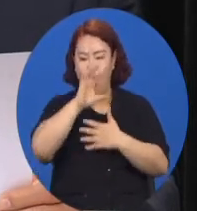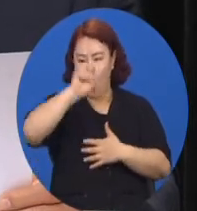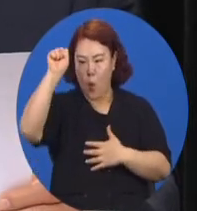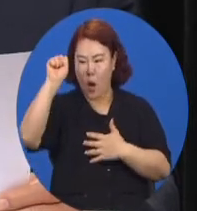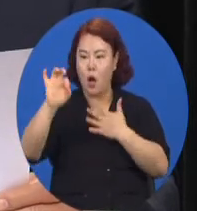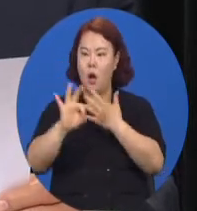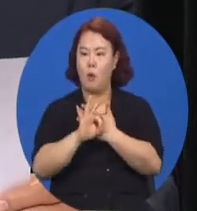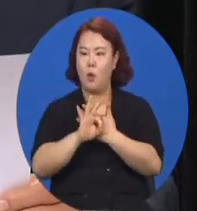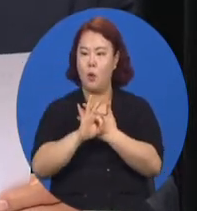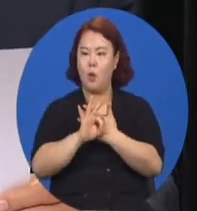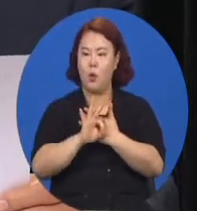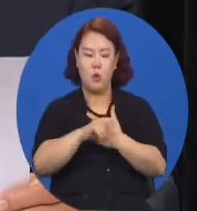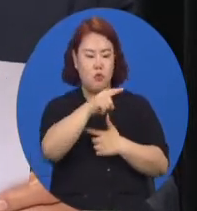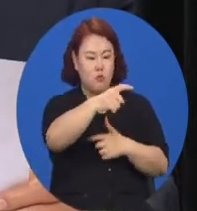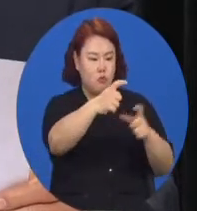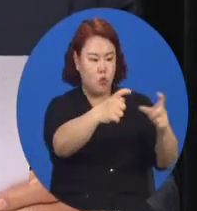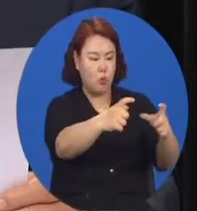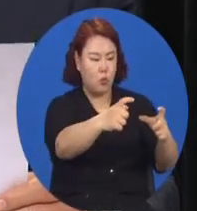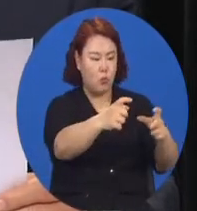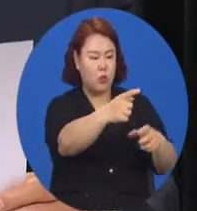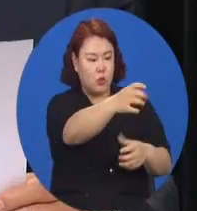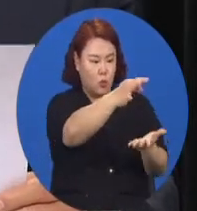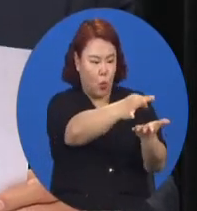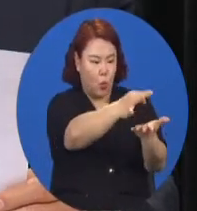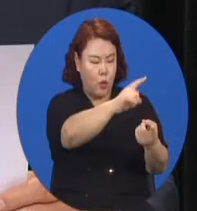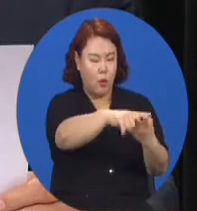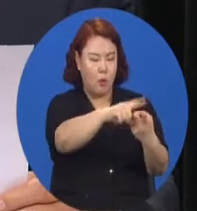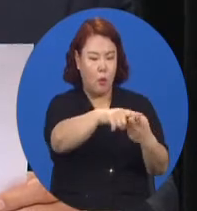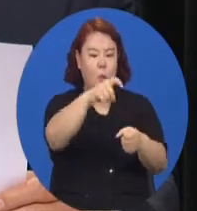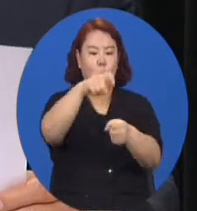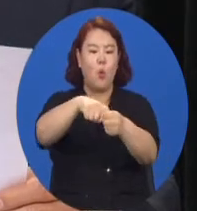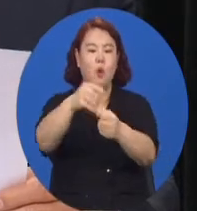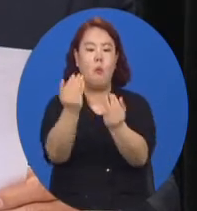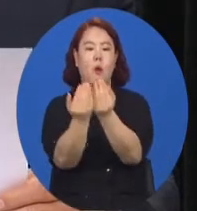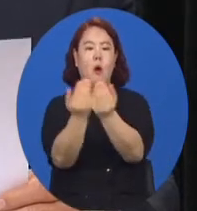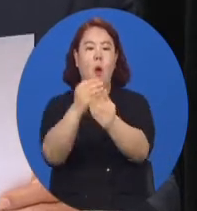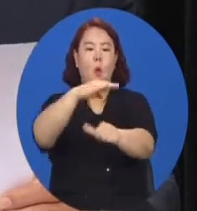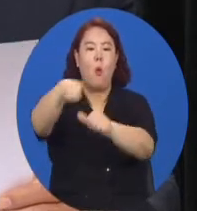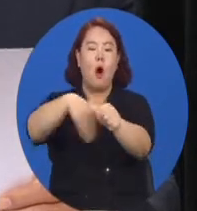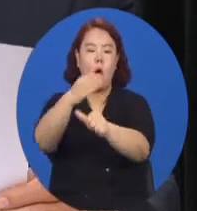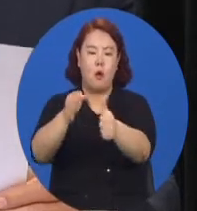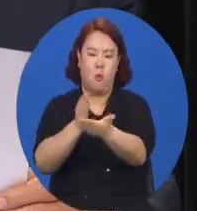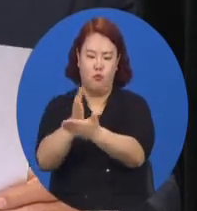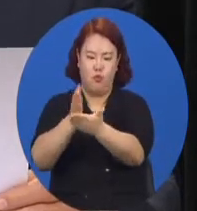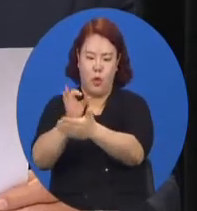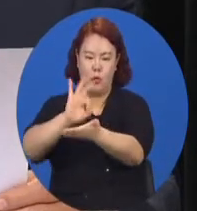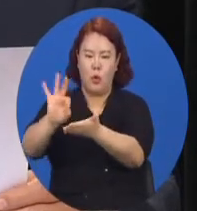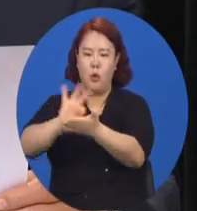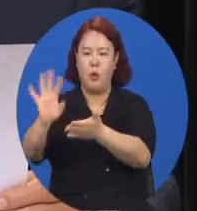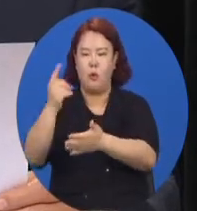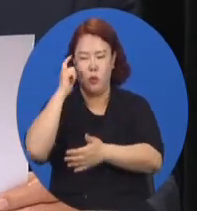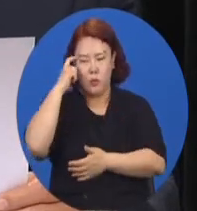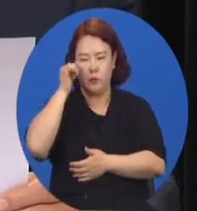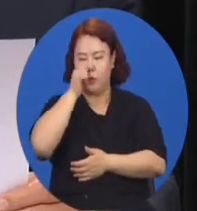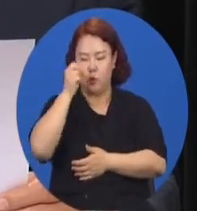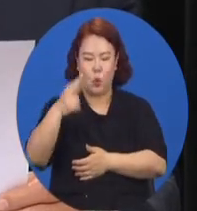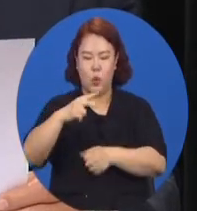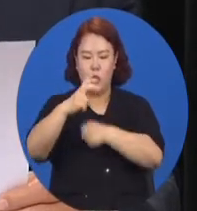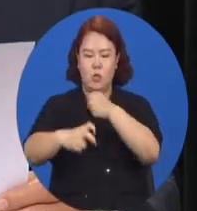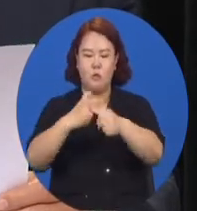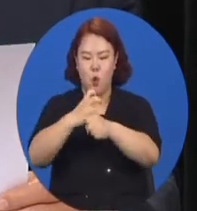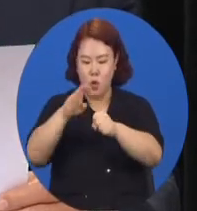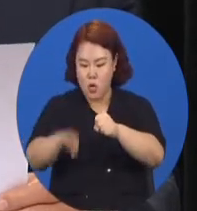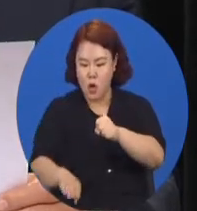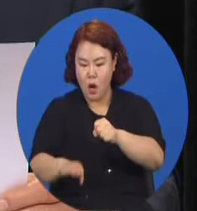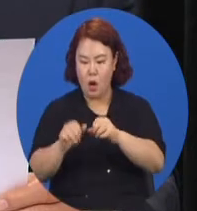하더라도 이 재원은 그 목적에 맞게 환경 분야에 쓰여져야 된다고 생각을 합니다. 그리고 20년 이하